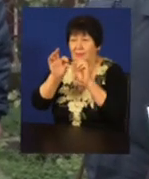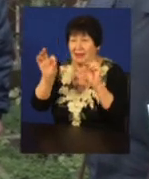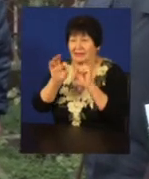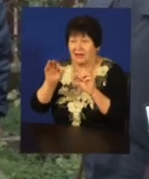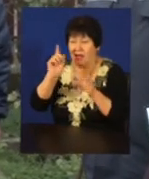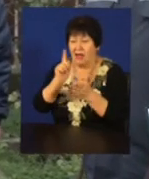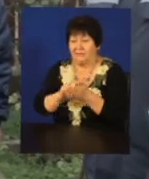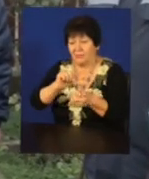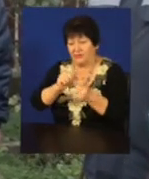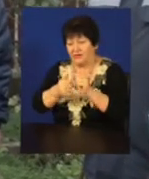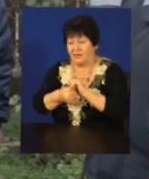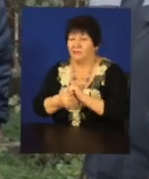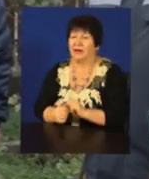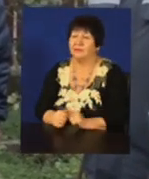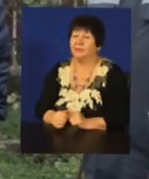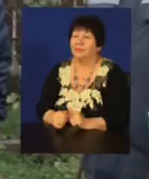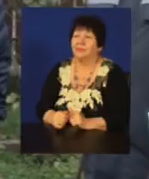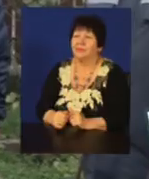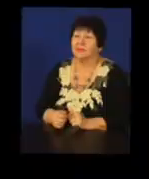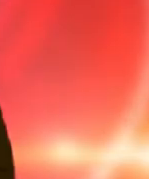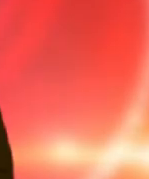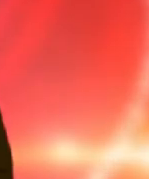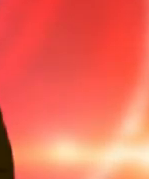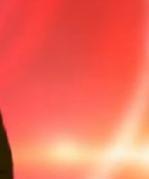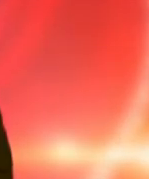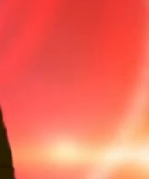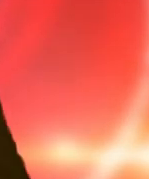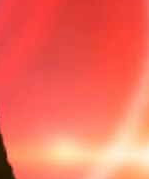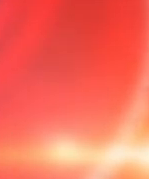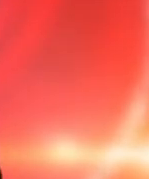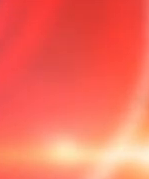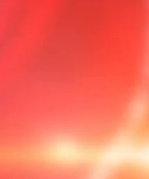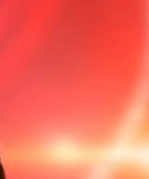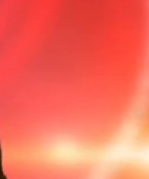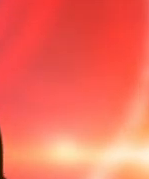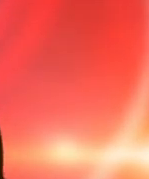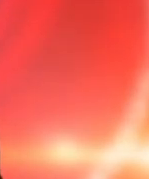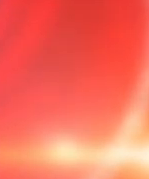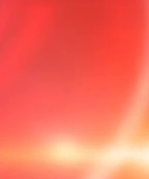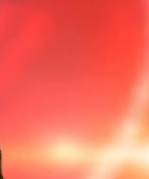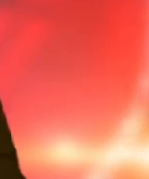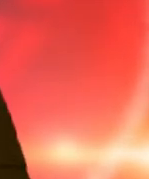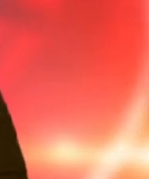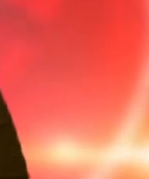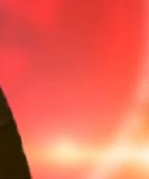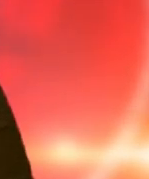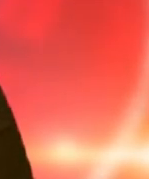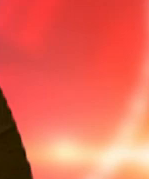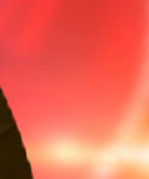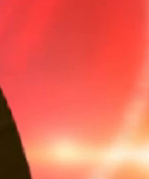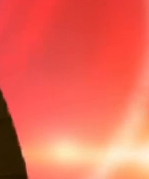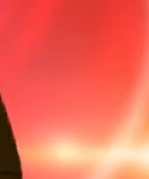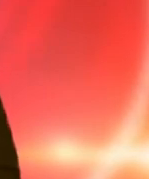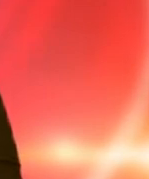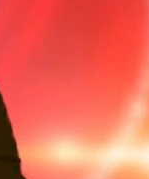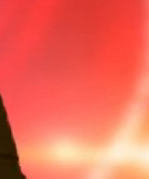să o schimbați. Că e că nu e mare problemă, că vedeți, puneți. Condițiile climaterice au dat peste cap planurile drumarilor. Dacă inițial